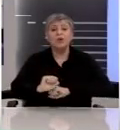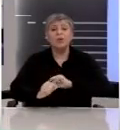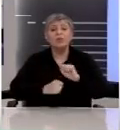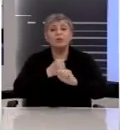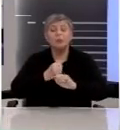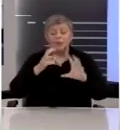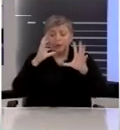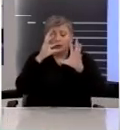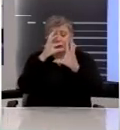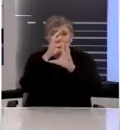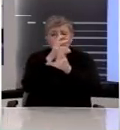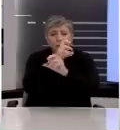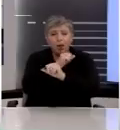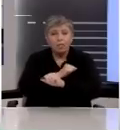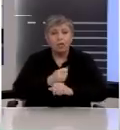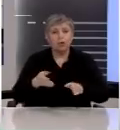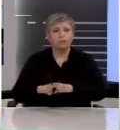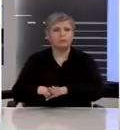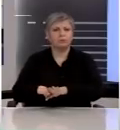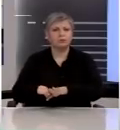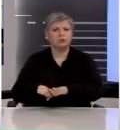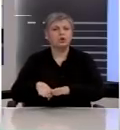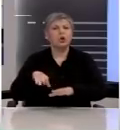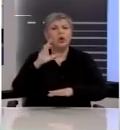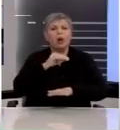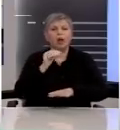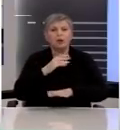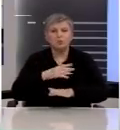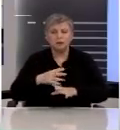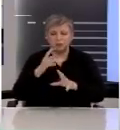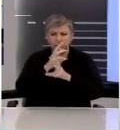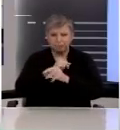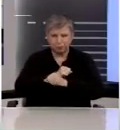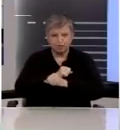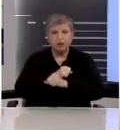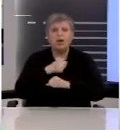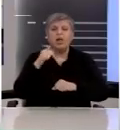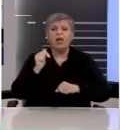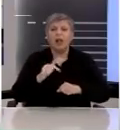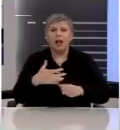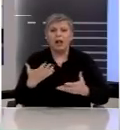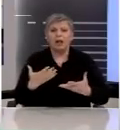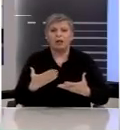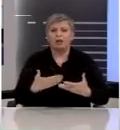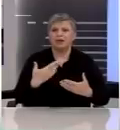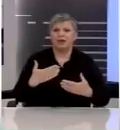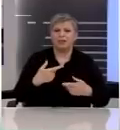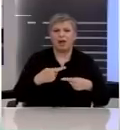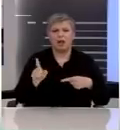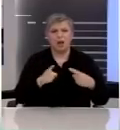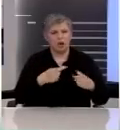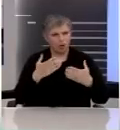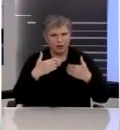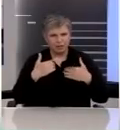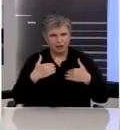στο σκοτάδι εξαφανίζονται οι διαφορές. Αλλά εμείς θέλουμε το φως. Και γι' αυτό είμαι εδώ